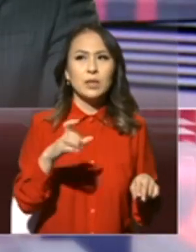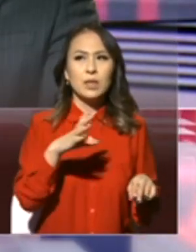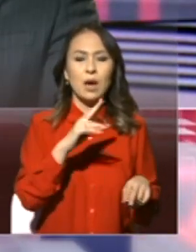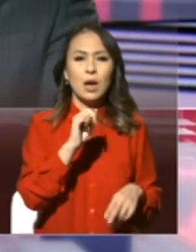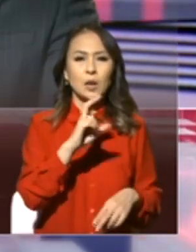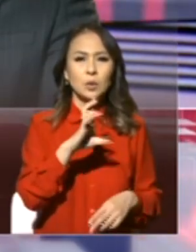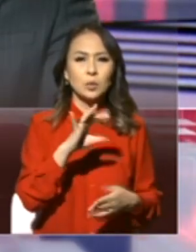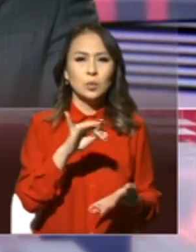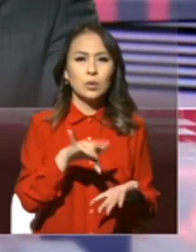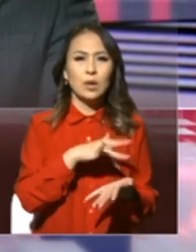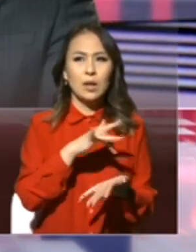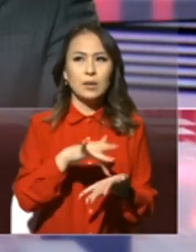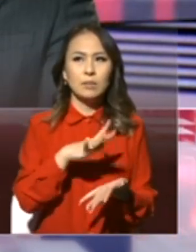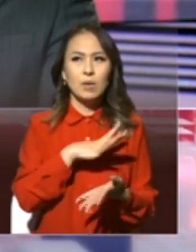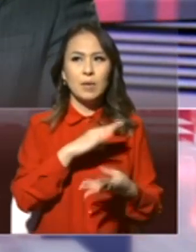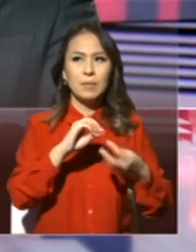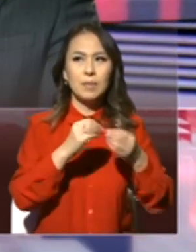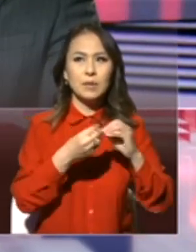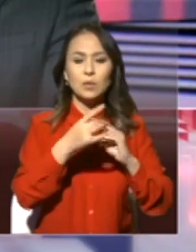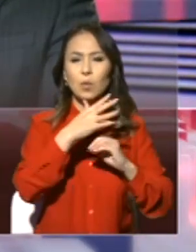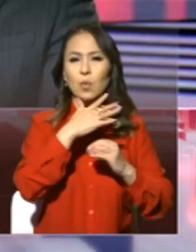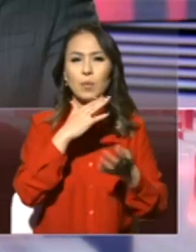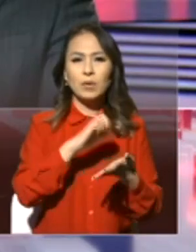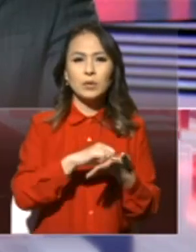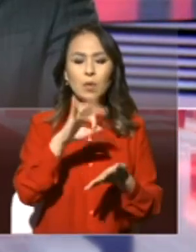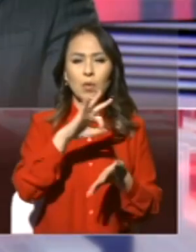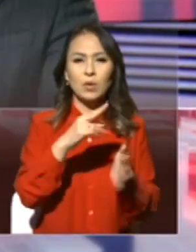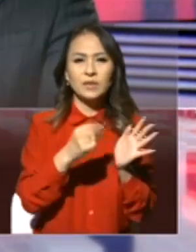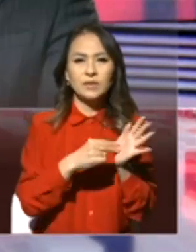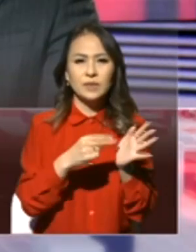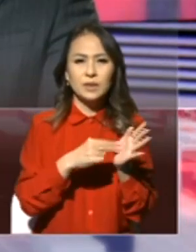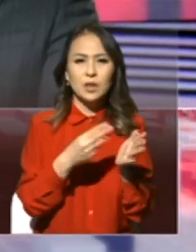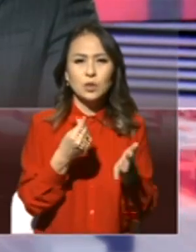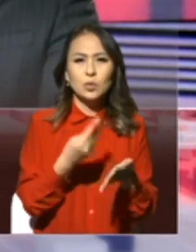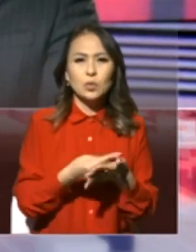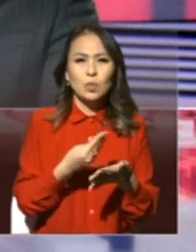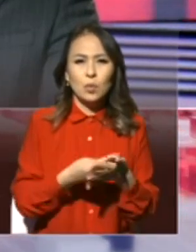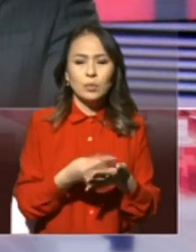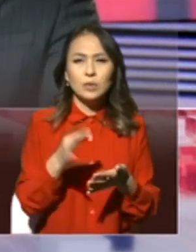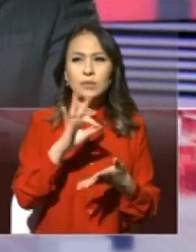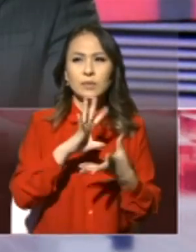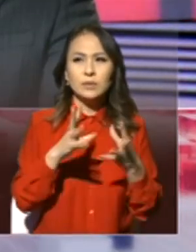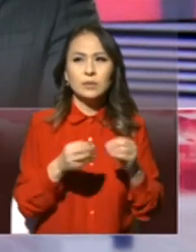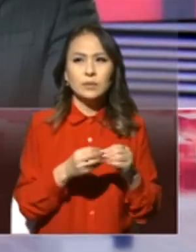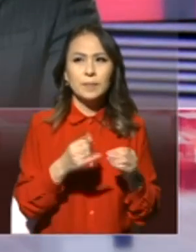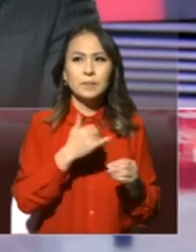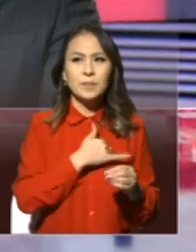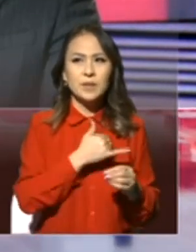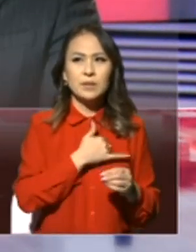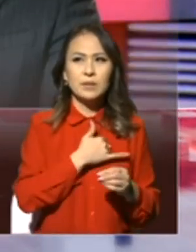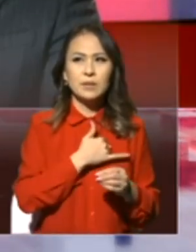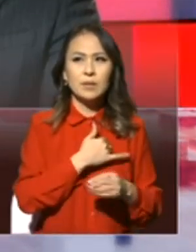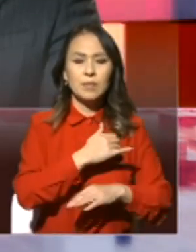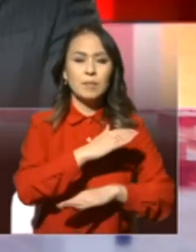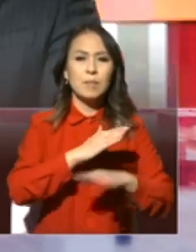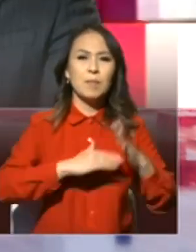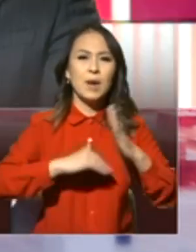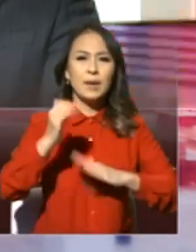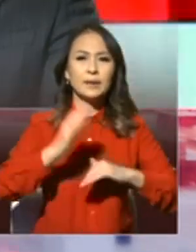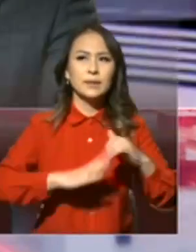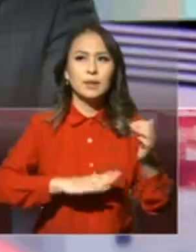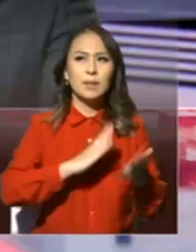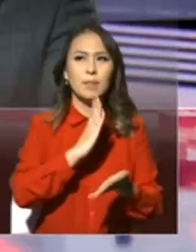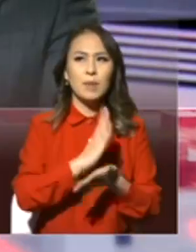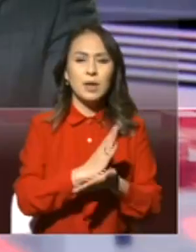қаласында өте көп осы мәселемен айналыстық баға жөнінде. Бізде бір жақсы сондай тәжірибе бар.